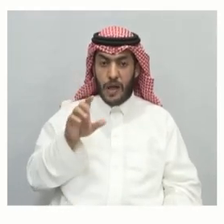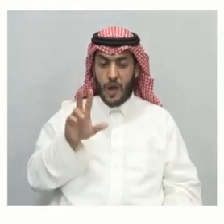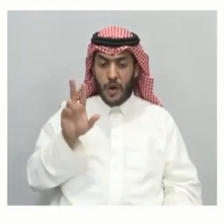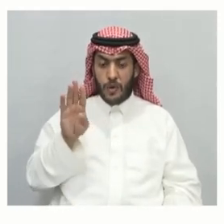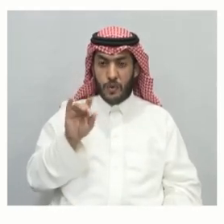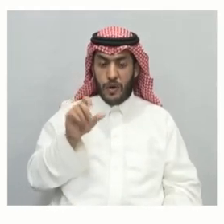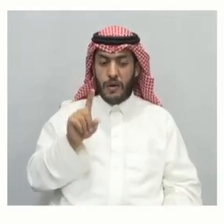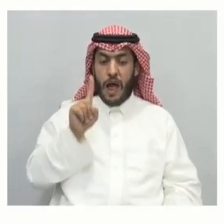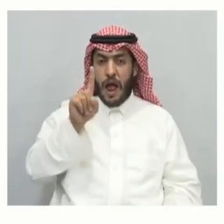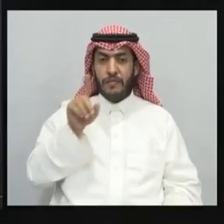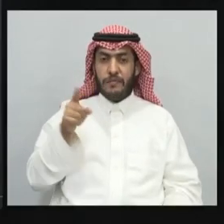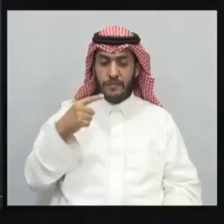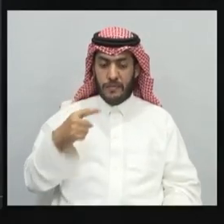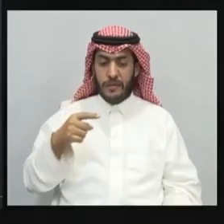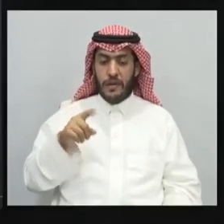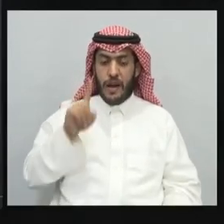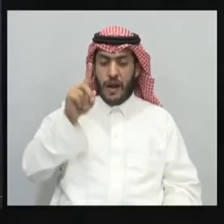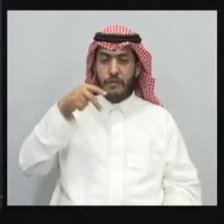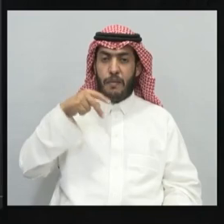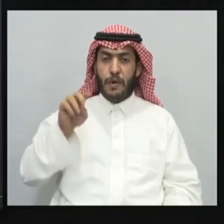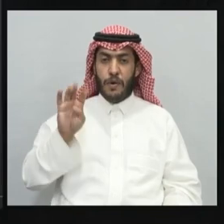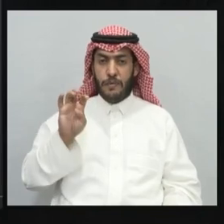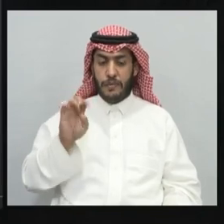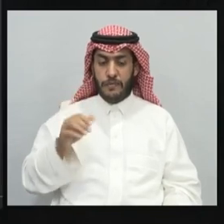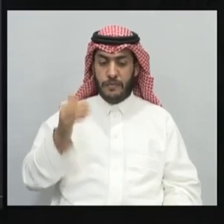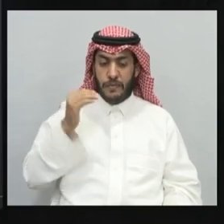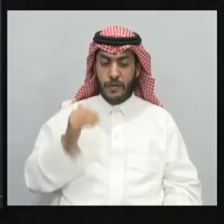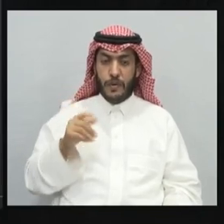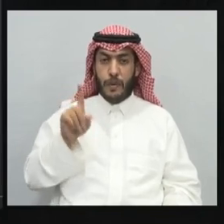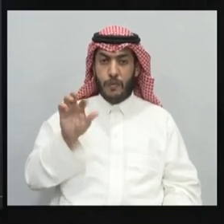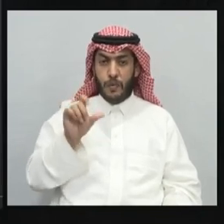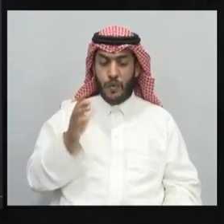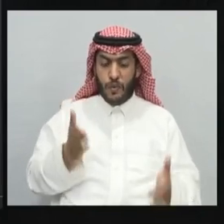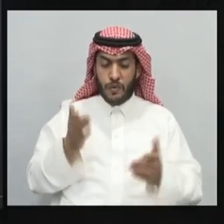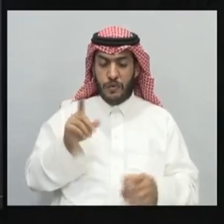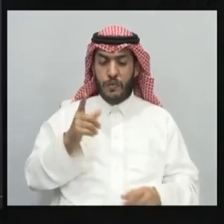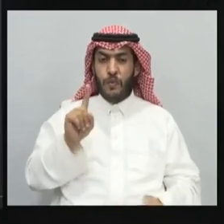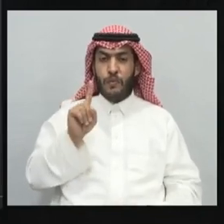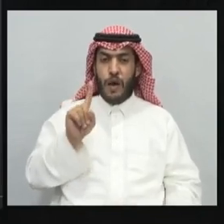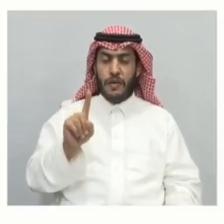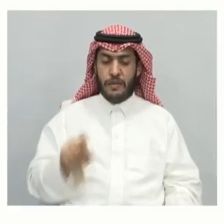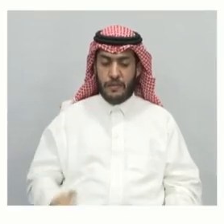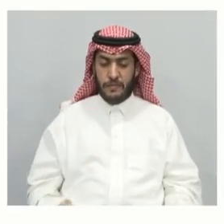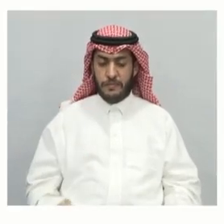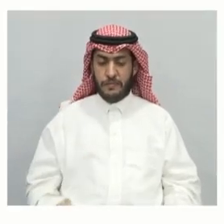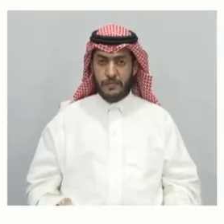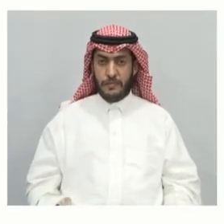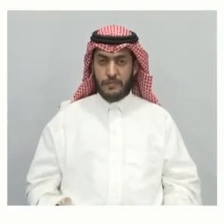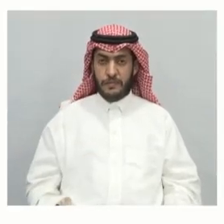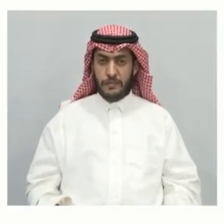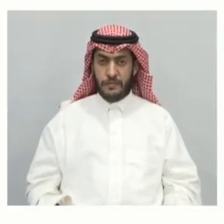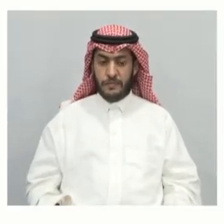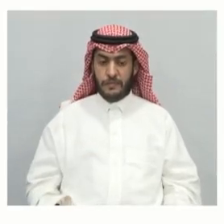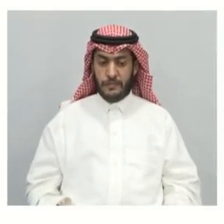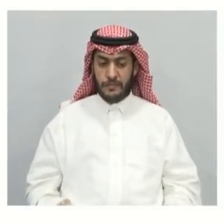اللي هي 1 على 1840 بينما كتله البروتون والنيترون اللي هو واحد اللي